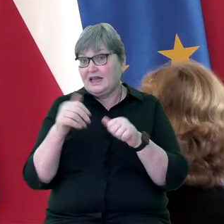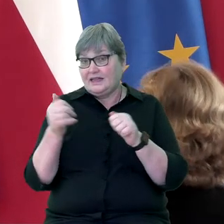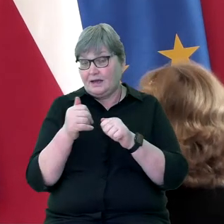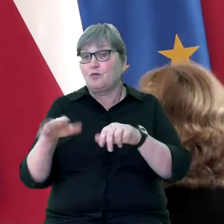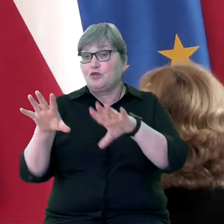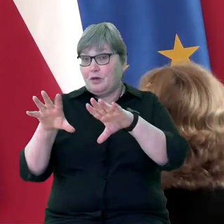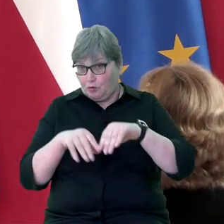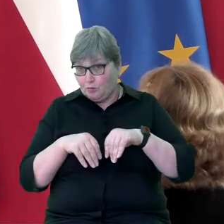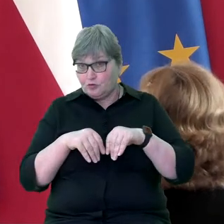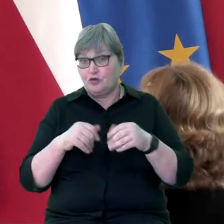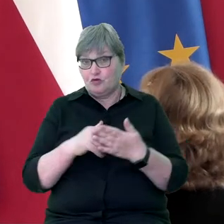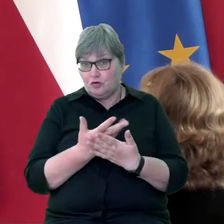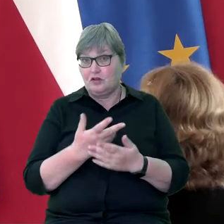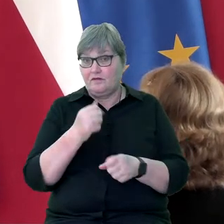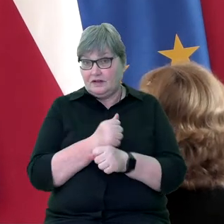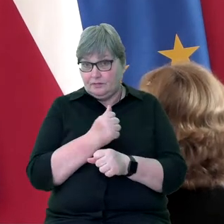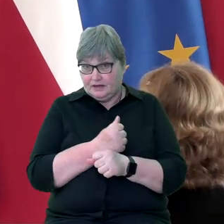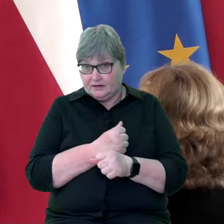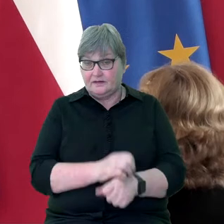Rady Ministrów.